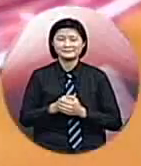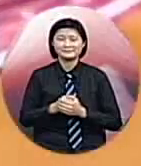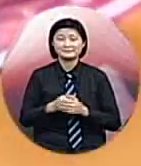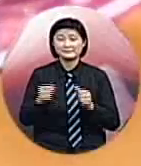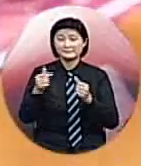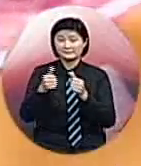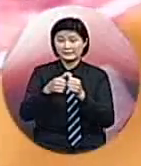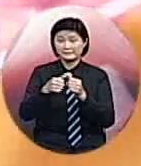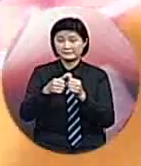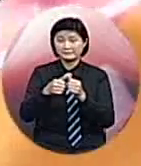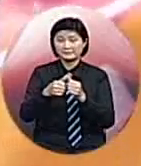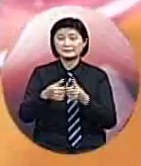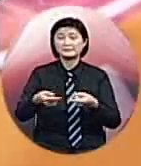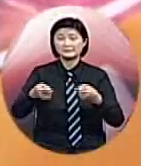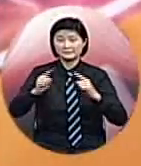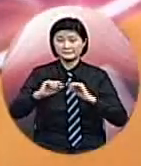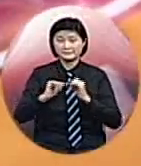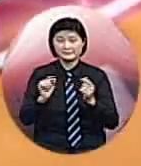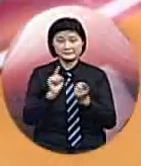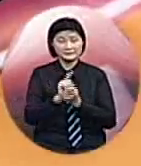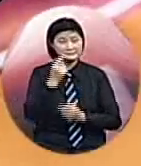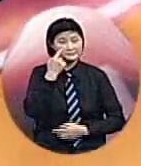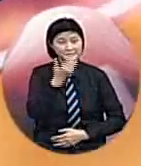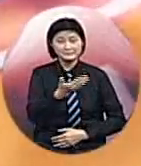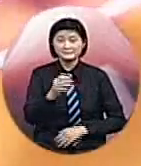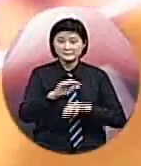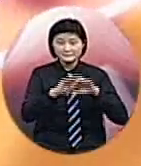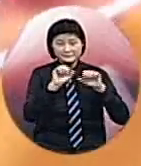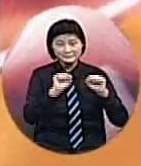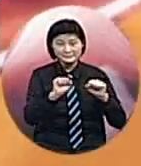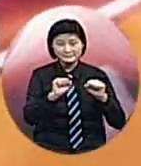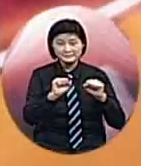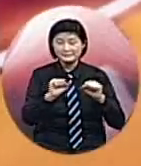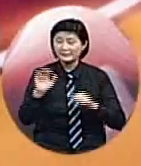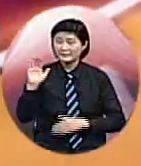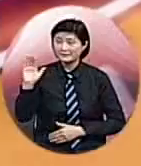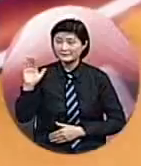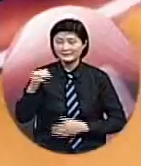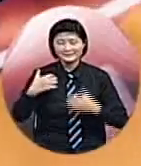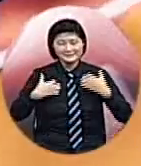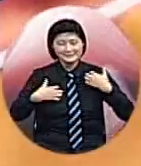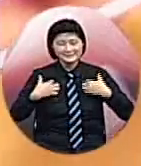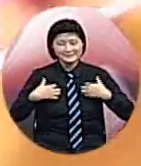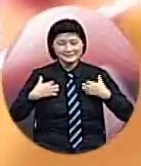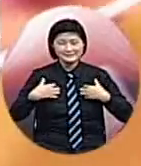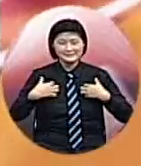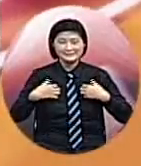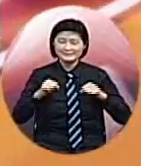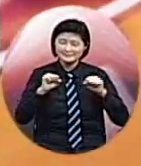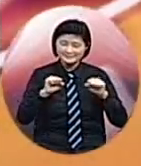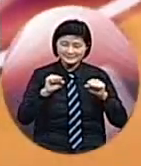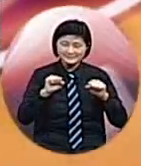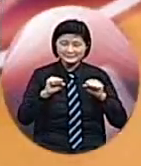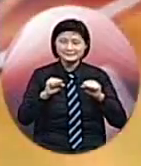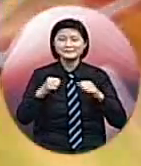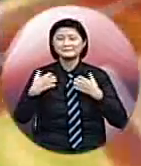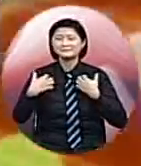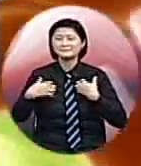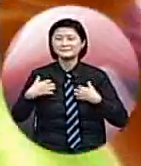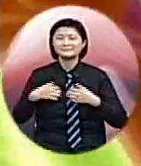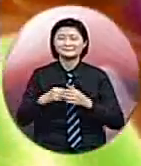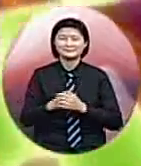다섯 번째 즉석 참가자분 불러보시죠. 네, 여보세요. 여보세요? 안녕하세요. 안녕하세요.